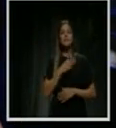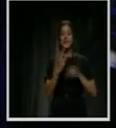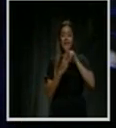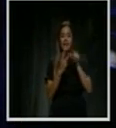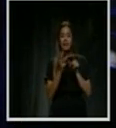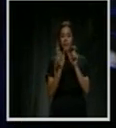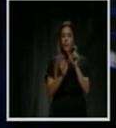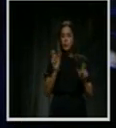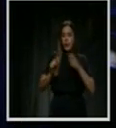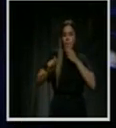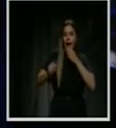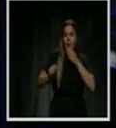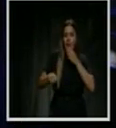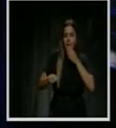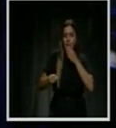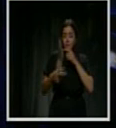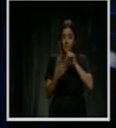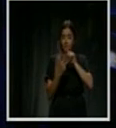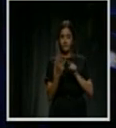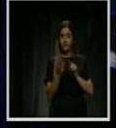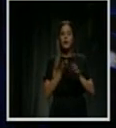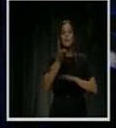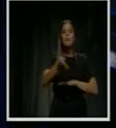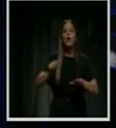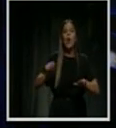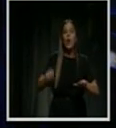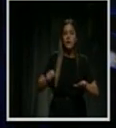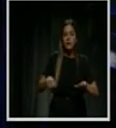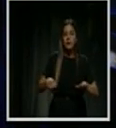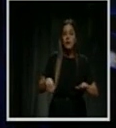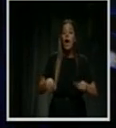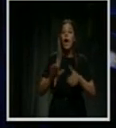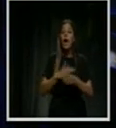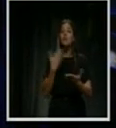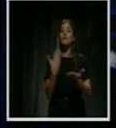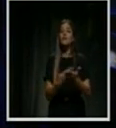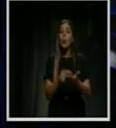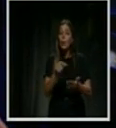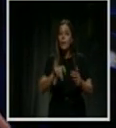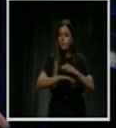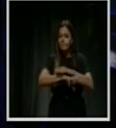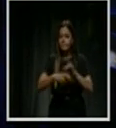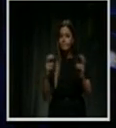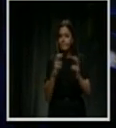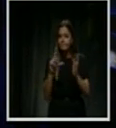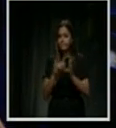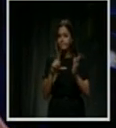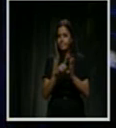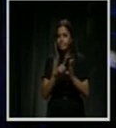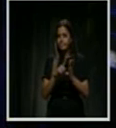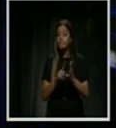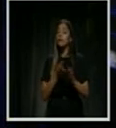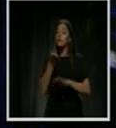tliet imħalfin li tresqu quddiem il-qrati tagħna b'akkużi ta' tixħim ta' korruzzjoni. Nstabu ħatja,